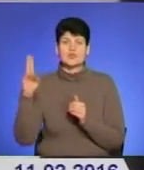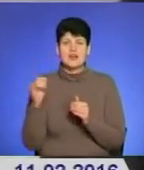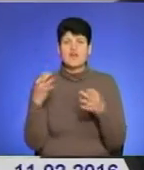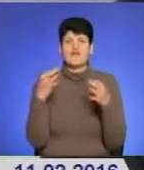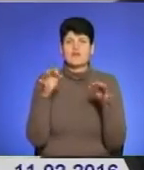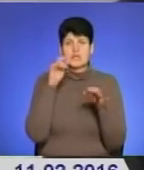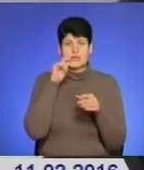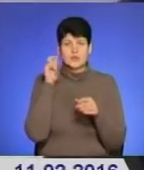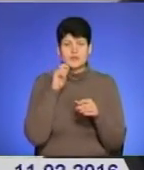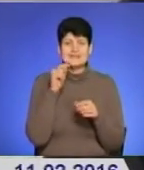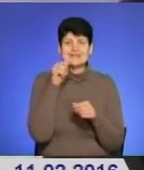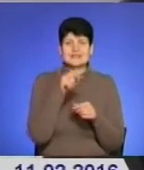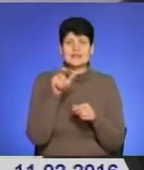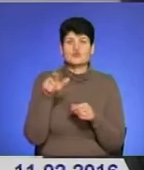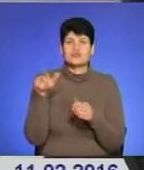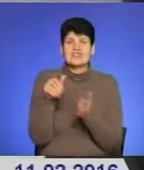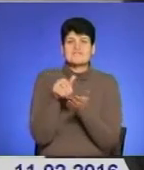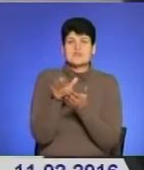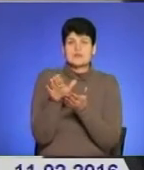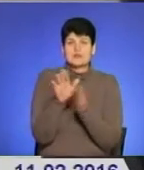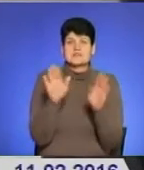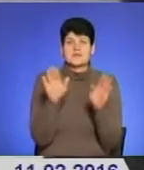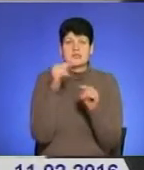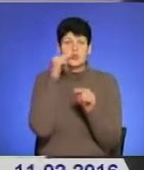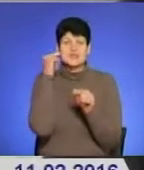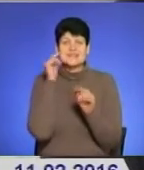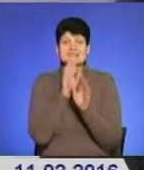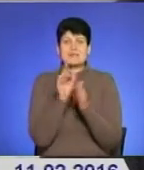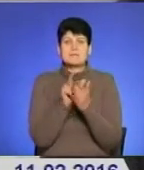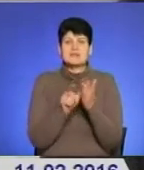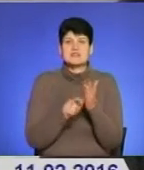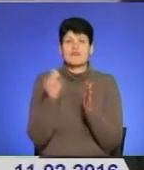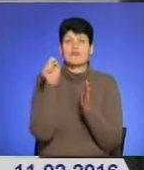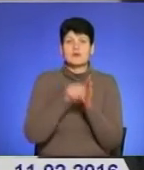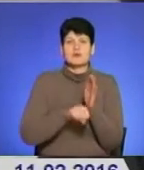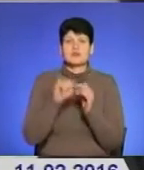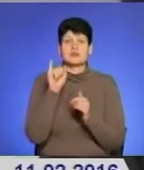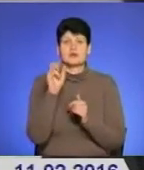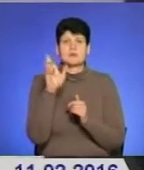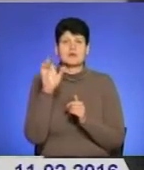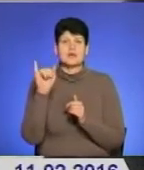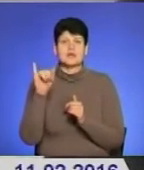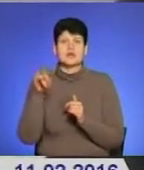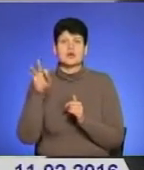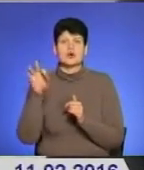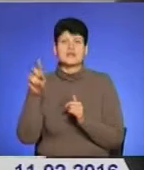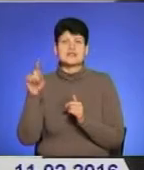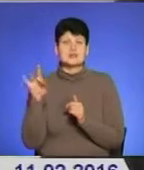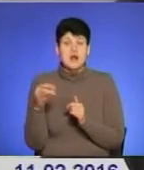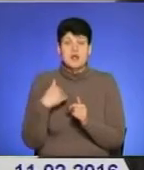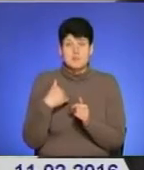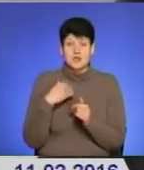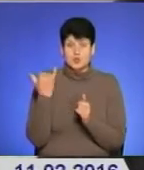Україні, за те, що людина відмовилася співати російські пісні і писати, вбили Ігоря Білозіра. А ми сьогодні